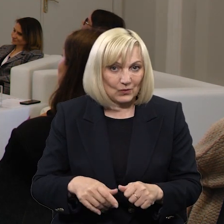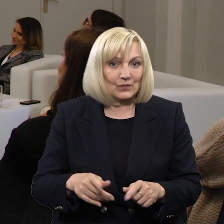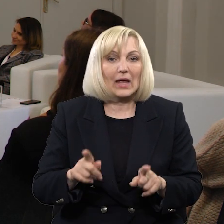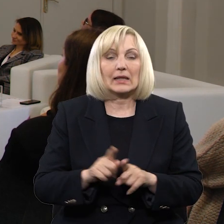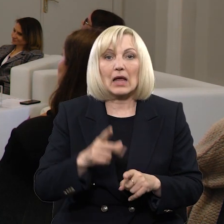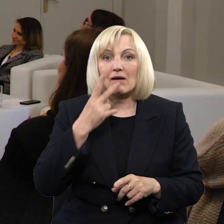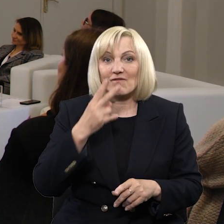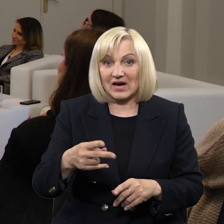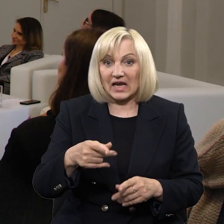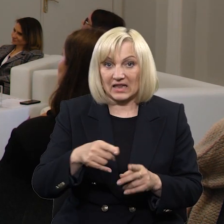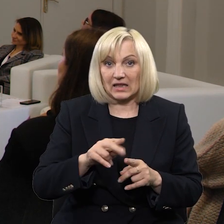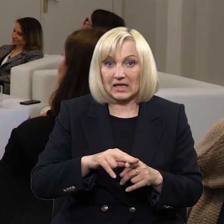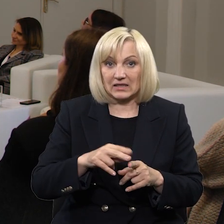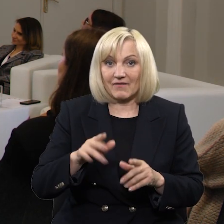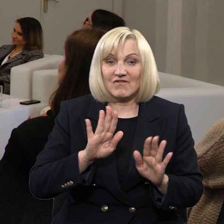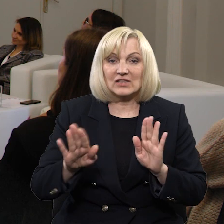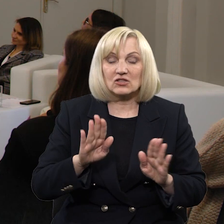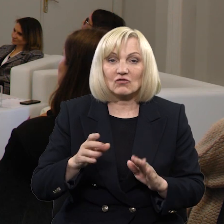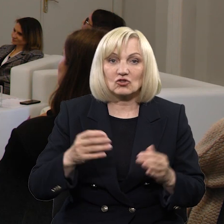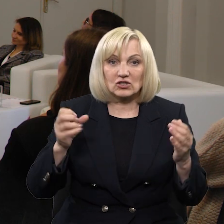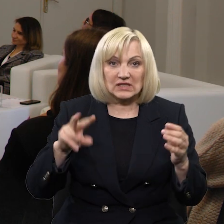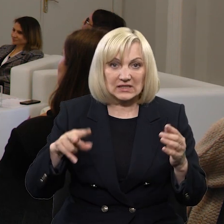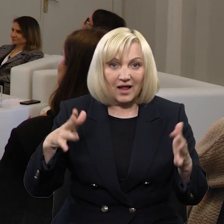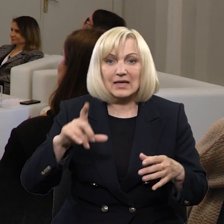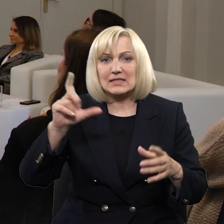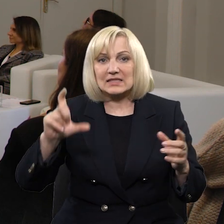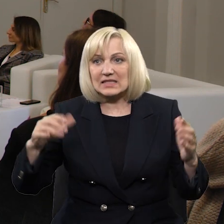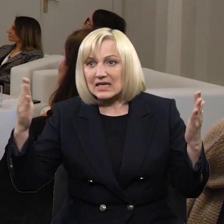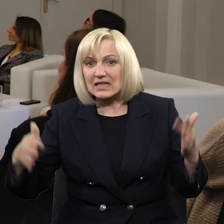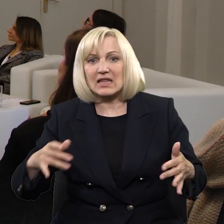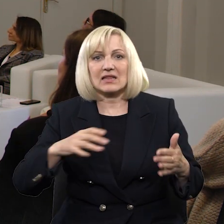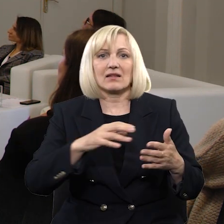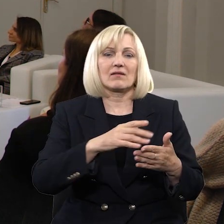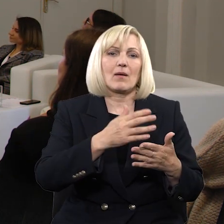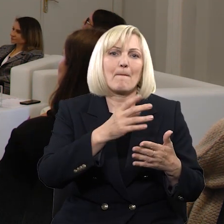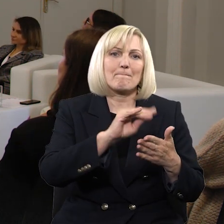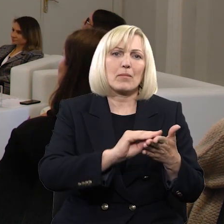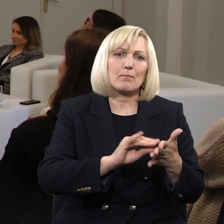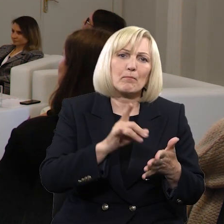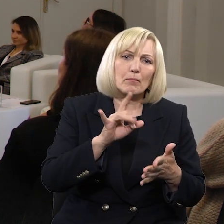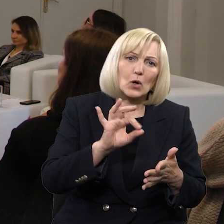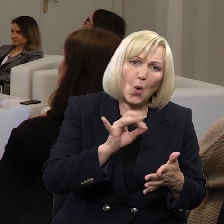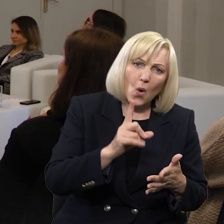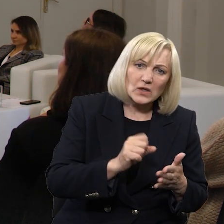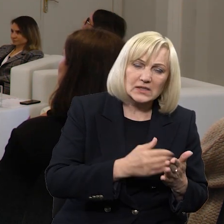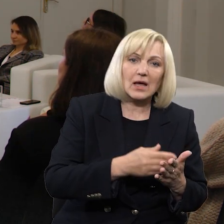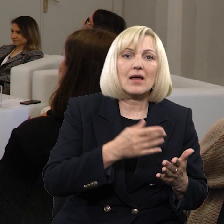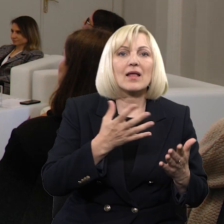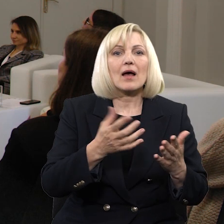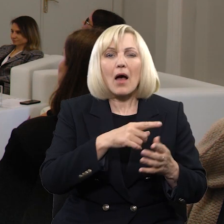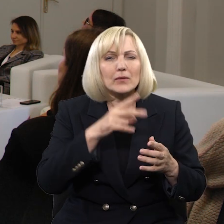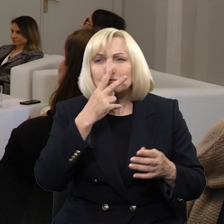так выглядел выставочный зал на стенах в стихах и текстах и в прозе находились